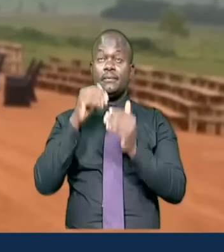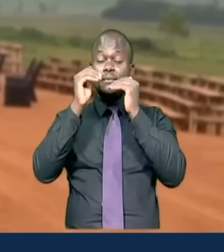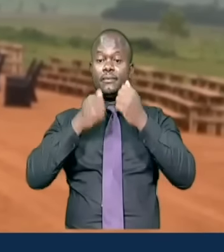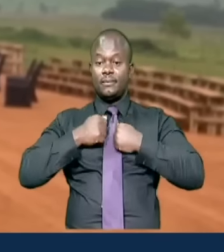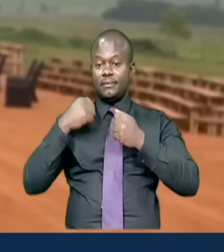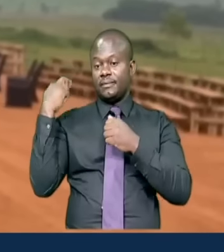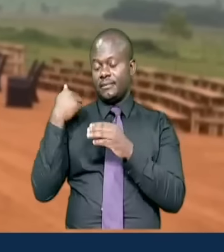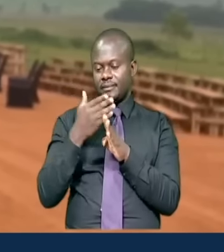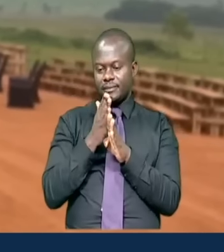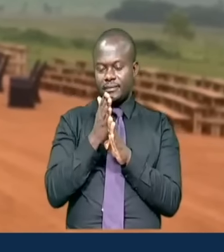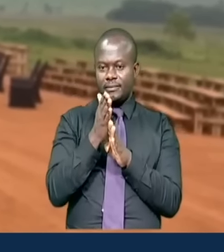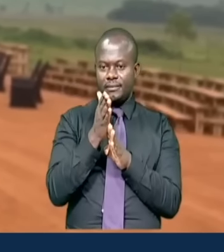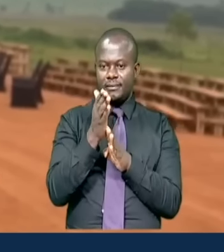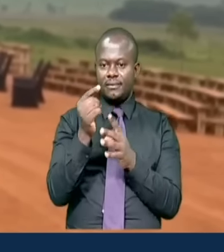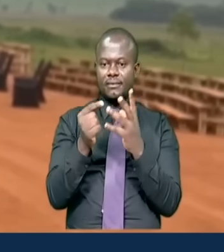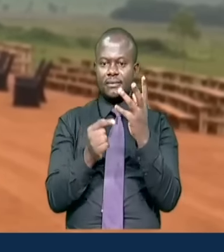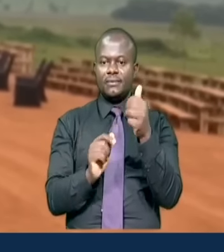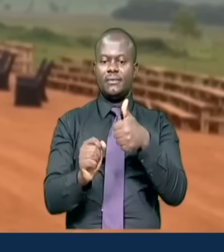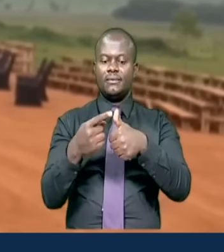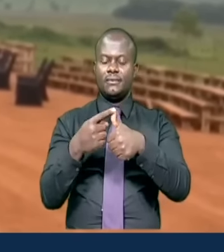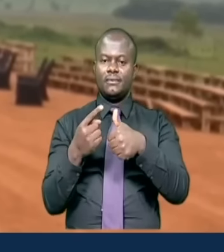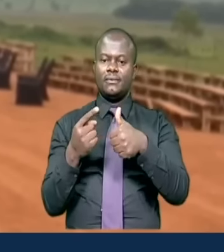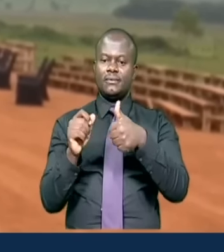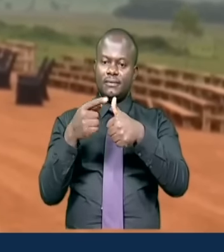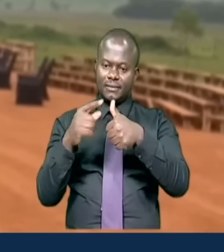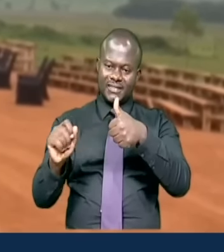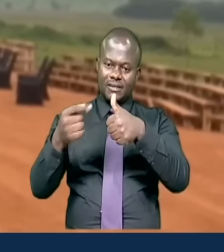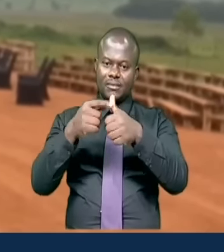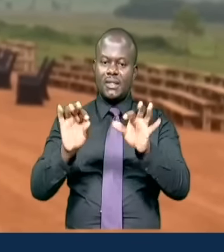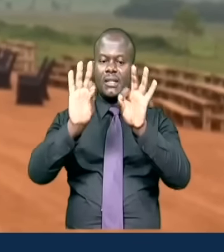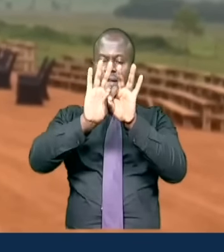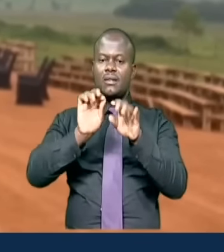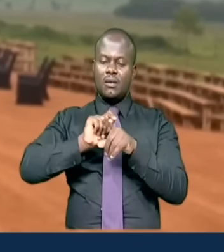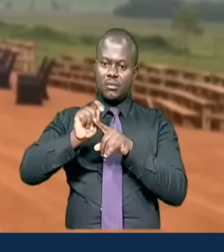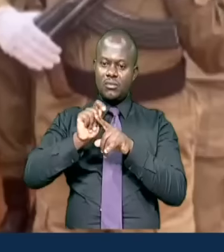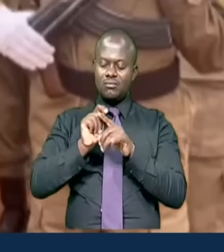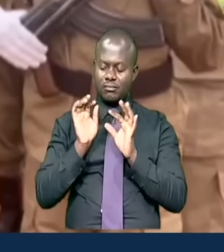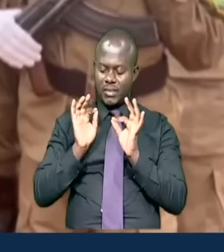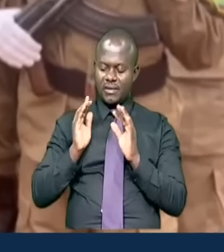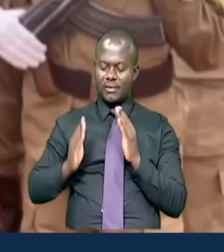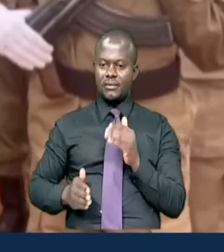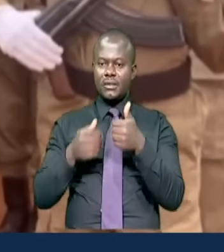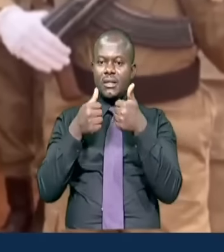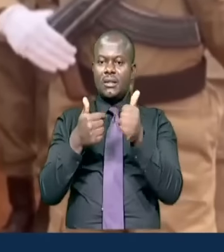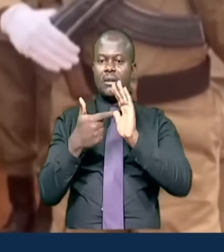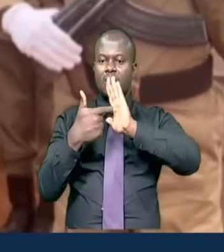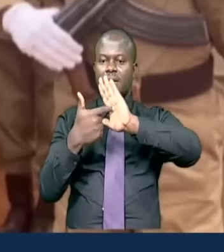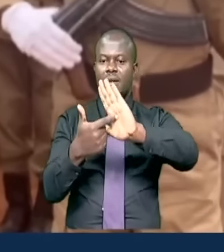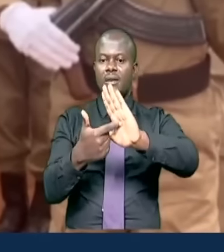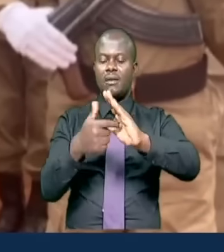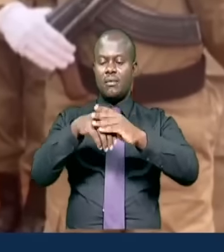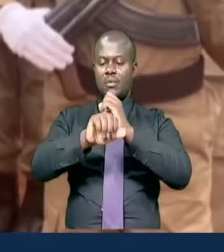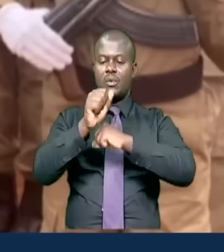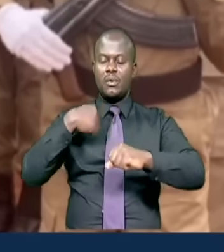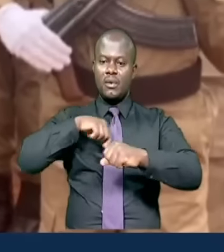igorora, ikintu cya mbere badutoza ni discipline. Discipline ikagaragarira mu